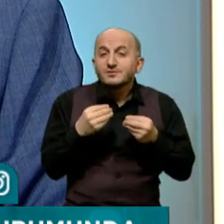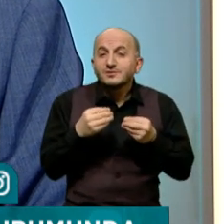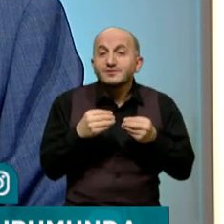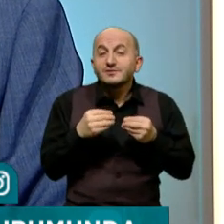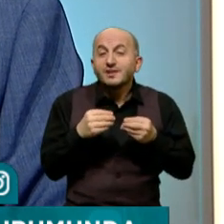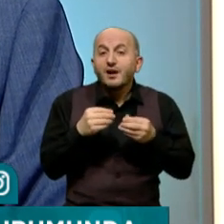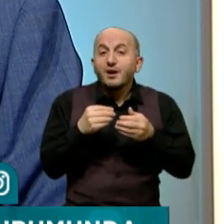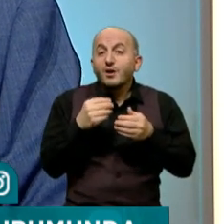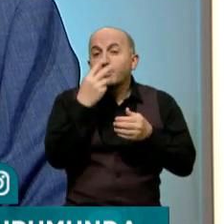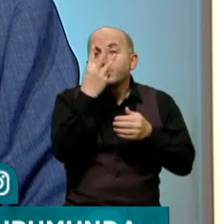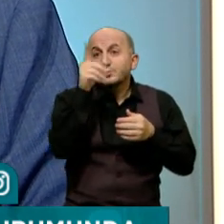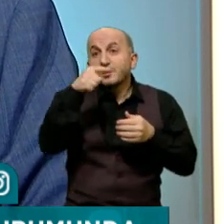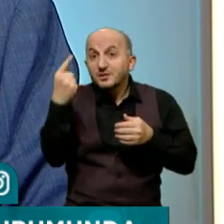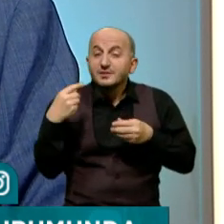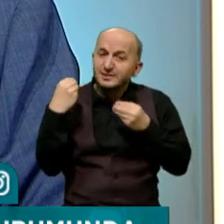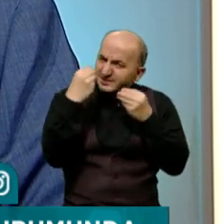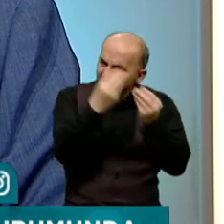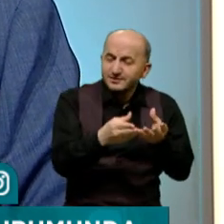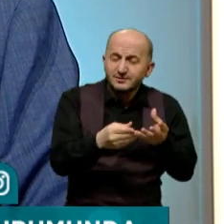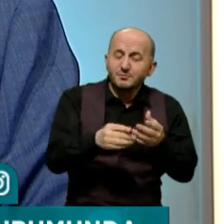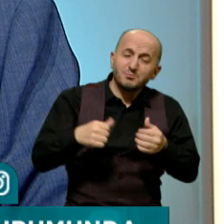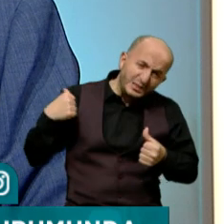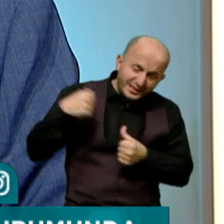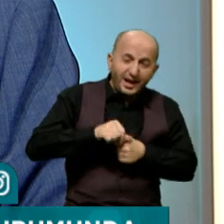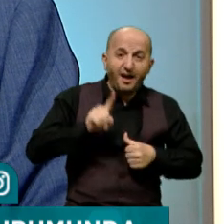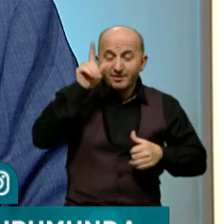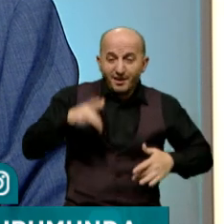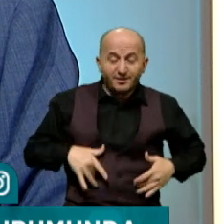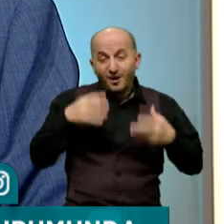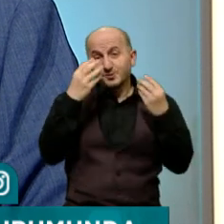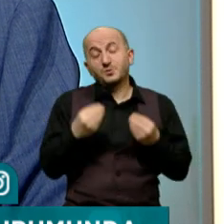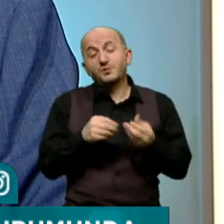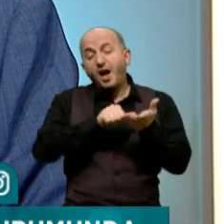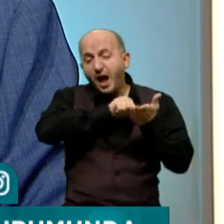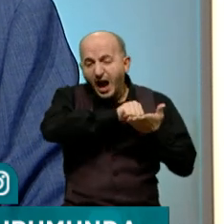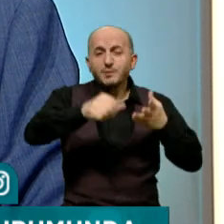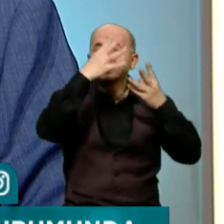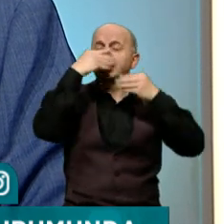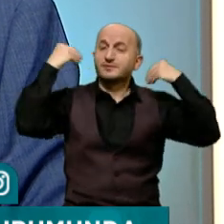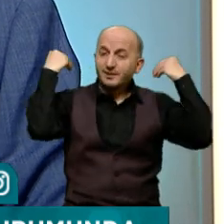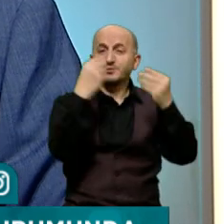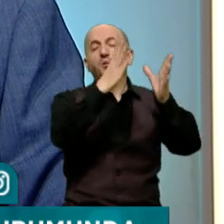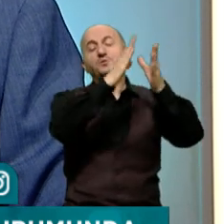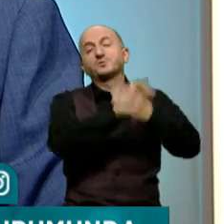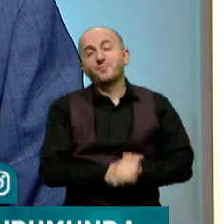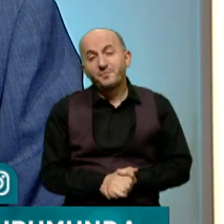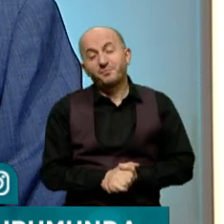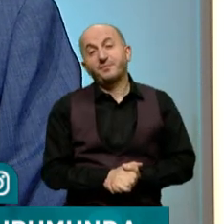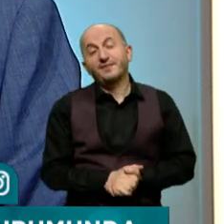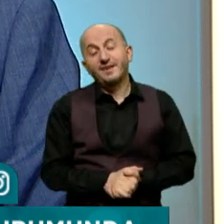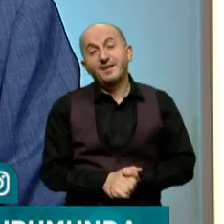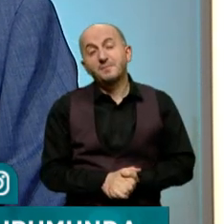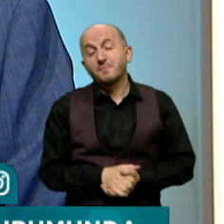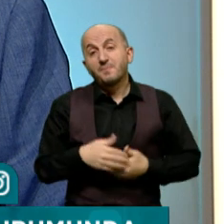senin. Bir daha tekrar et diyor. Allah razı olsun. Tamamı senin diyor. Diyor ki ben